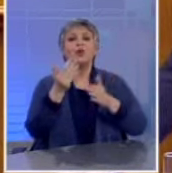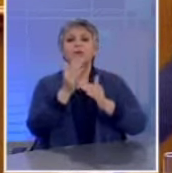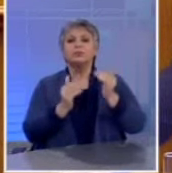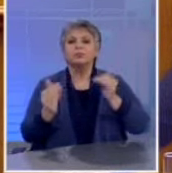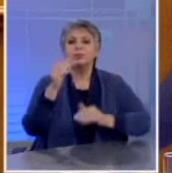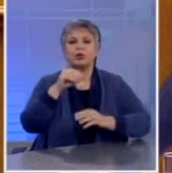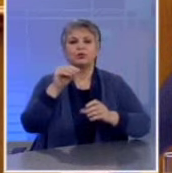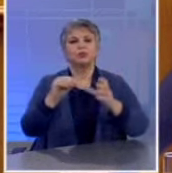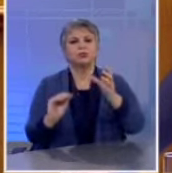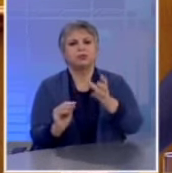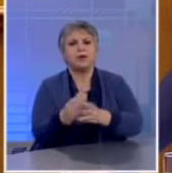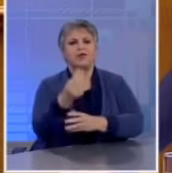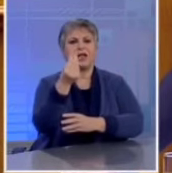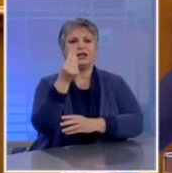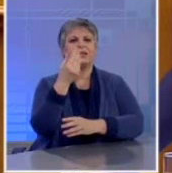εφετείων της χώρας.